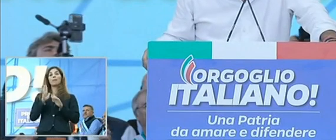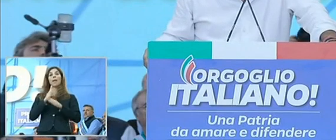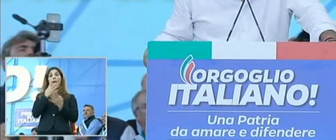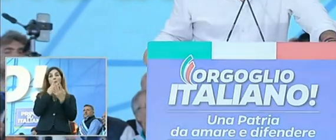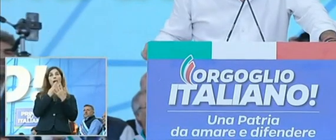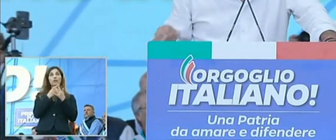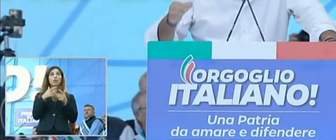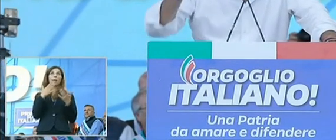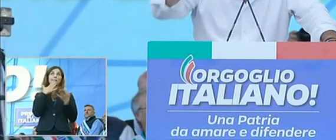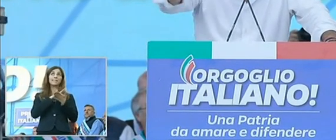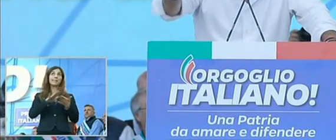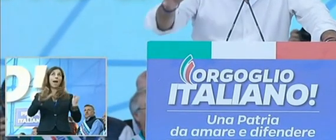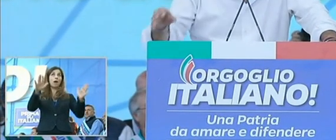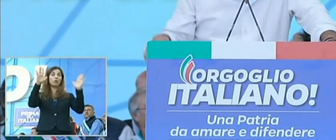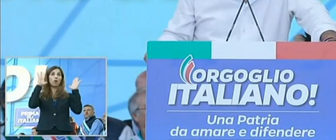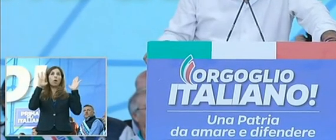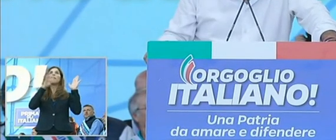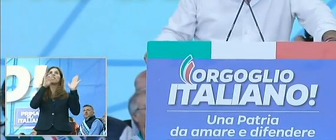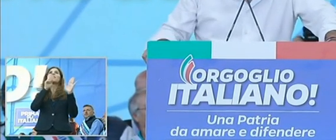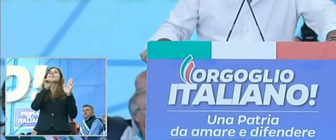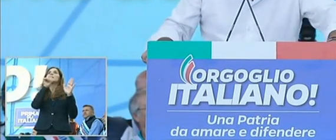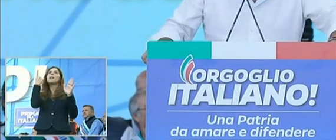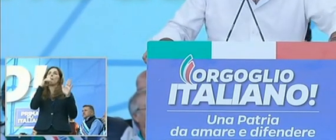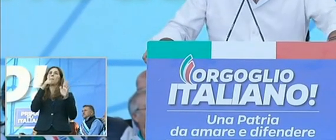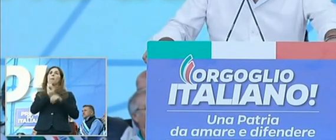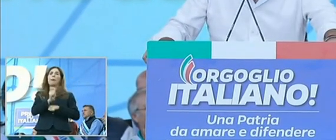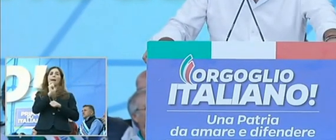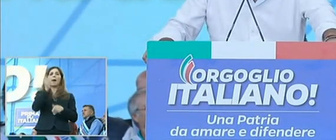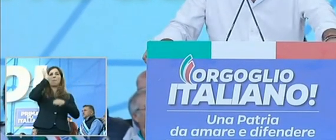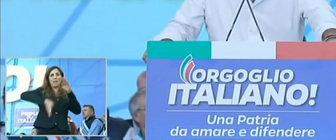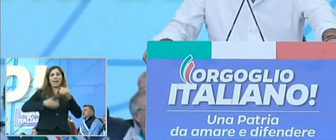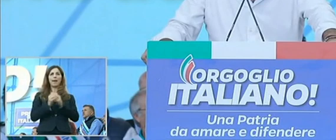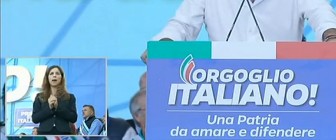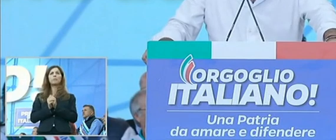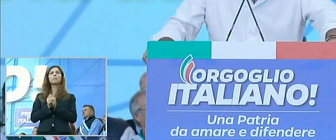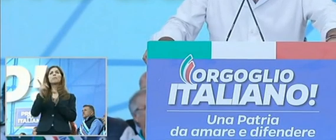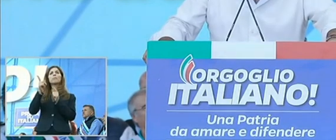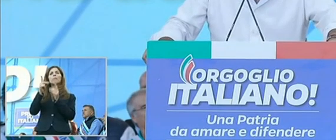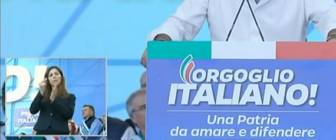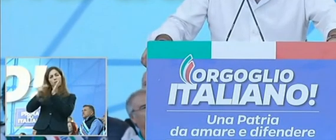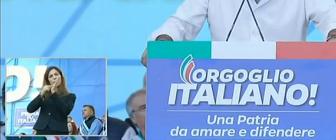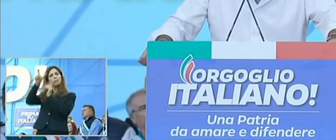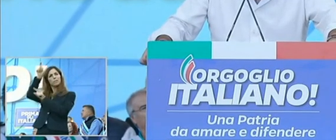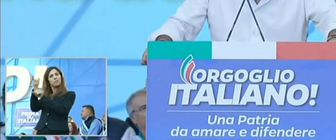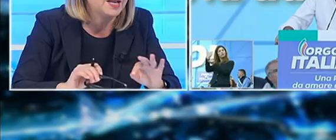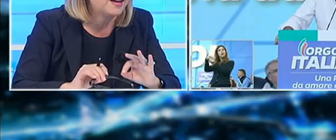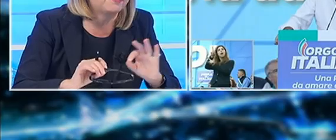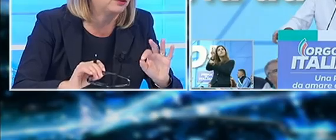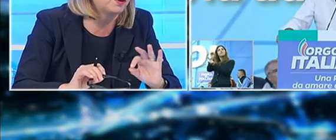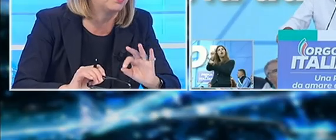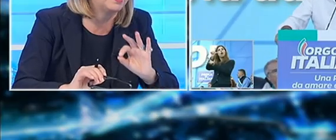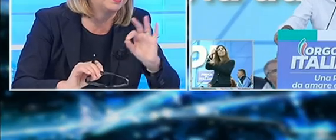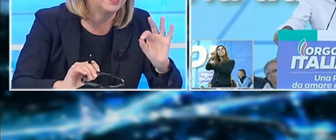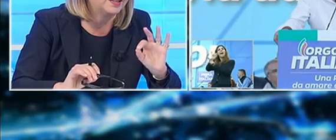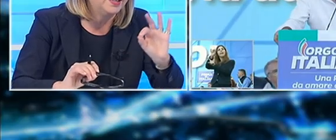si devono un po' rassicurare perché hanno preso un bagno. Sto aspettando che però insomma cresca un poco questo comizio, perché al momento siamo veramente su, ha